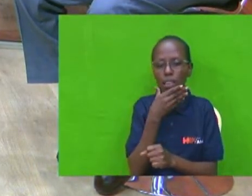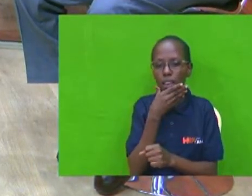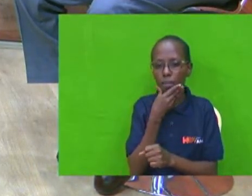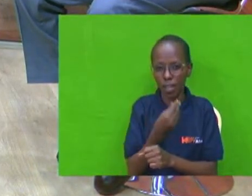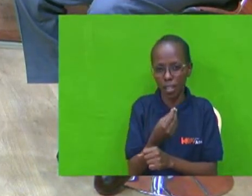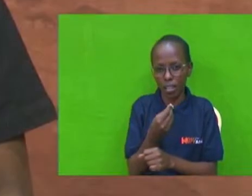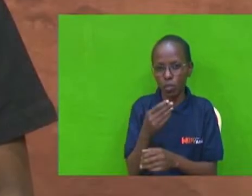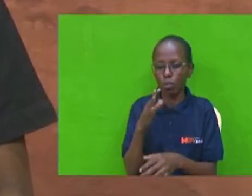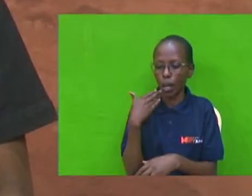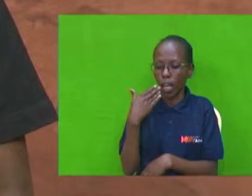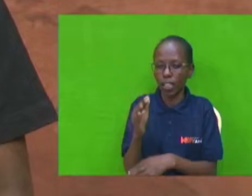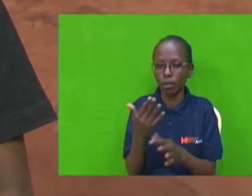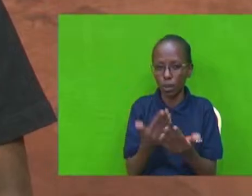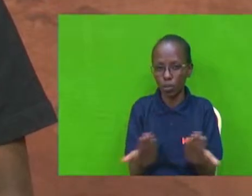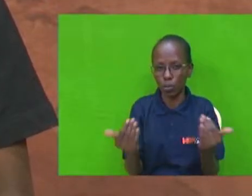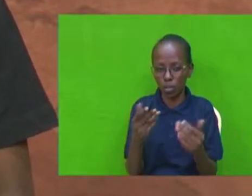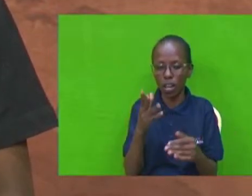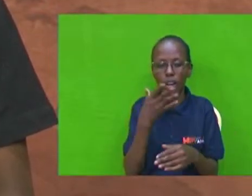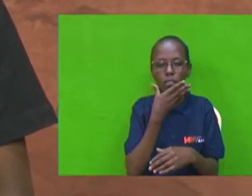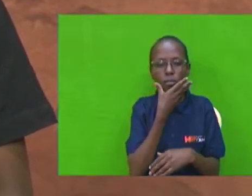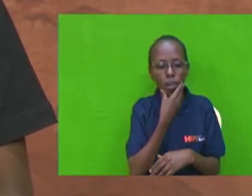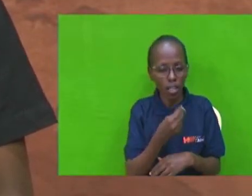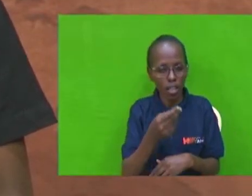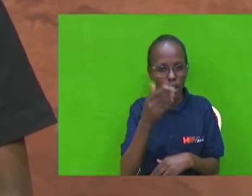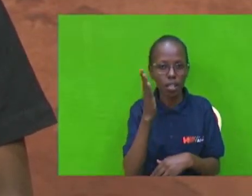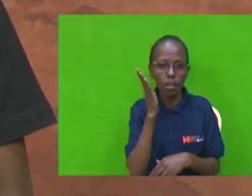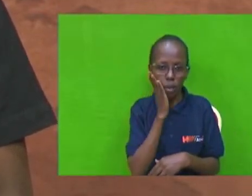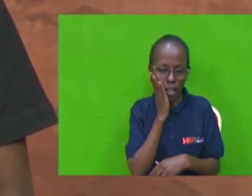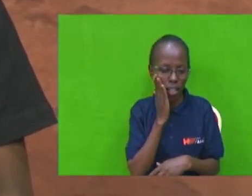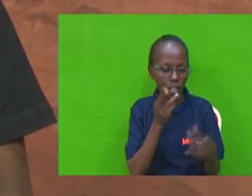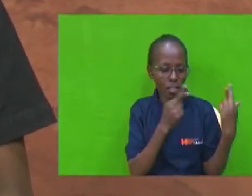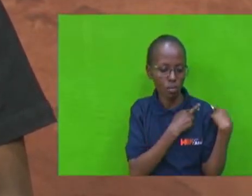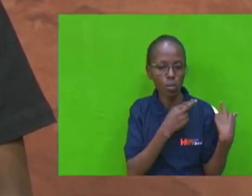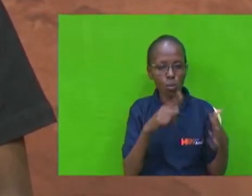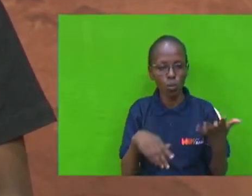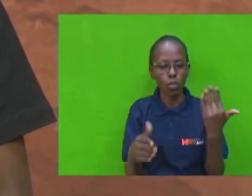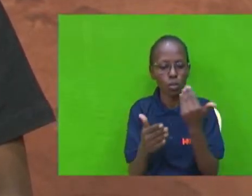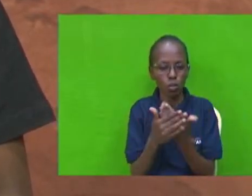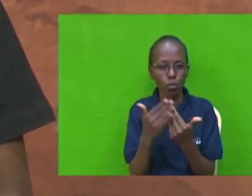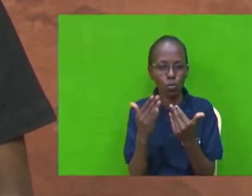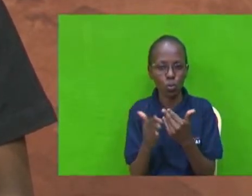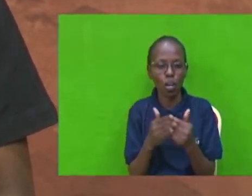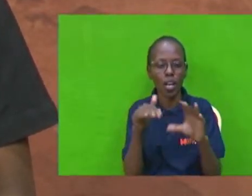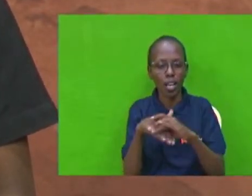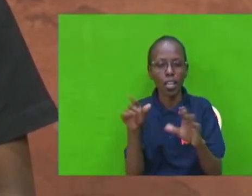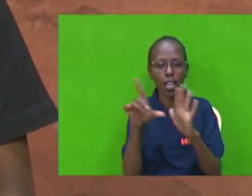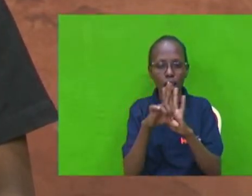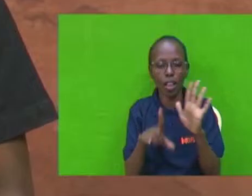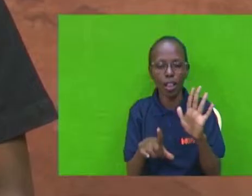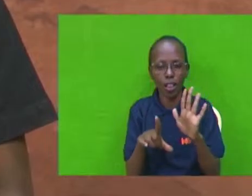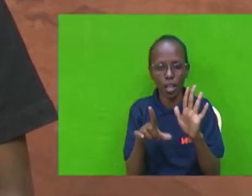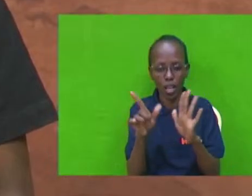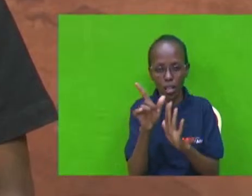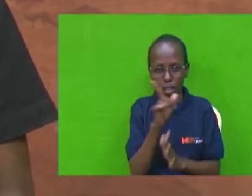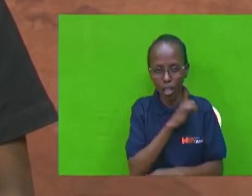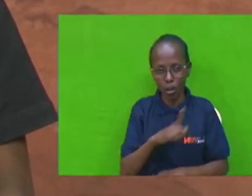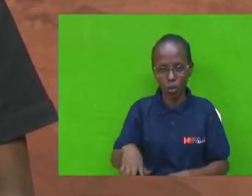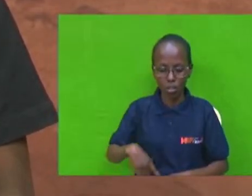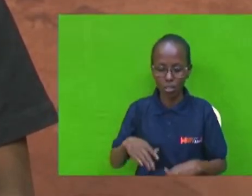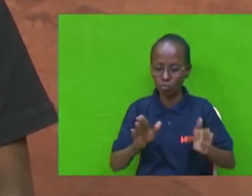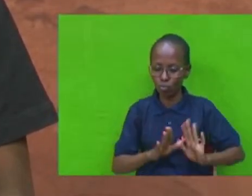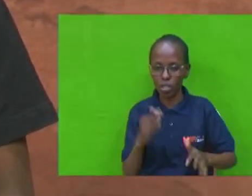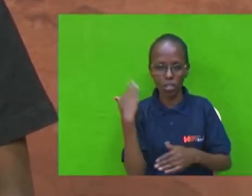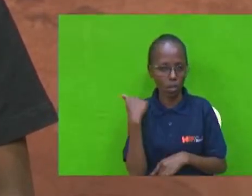kwa wazazi, baba na mama. Jukumu letu ni kuwalea katika Bwana. Tumeaswa tusiwachokoze,